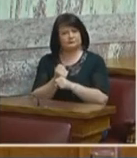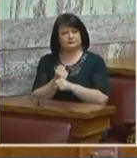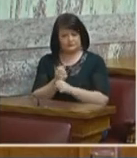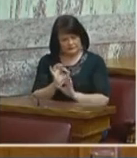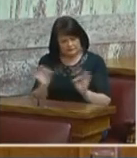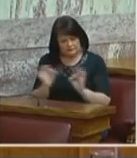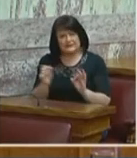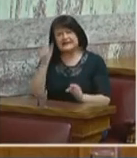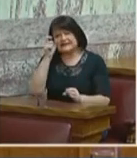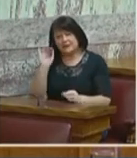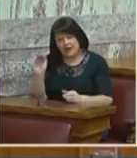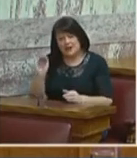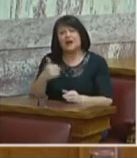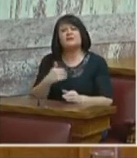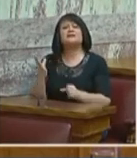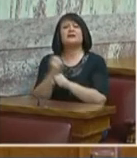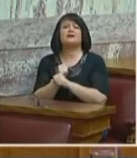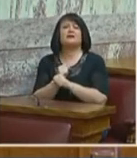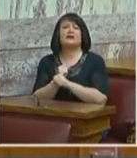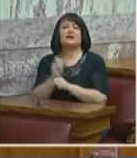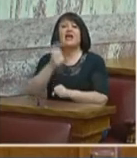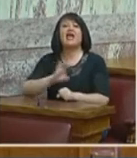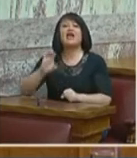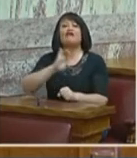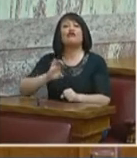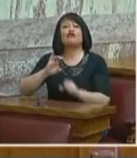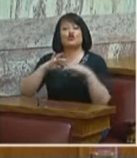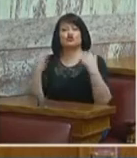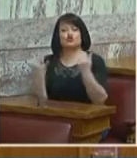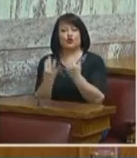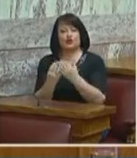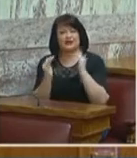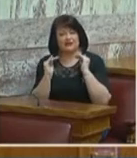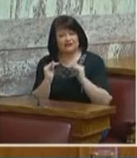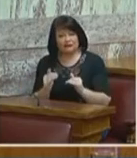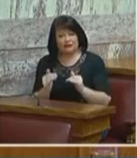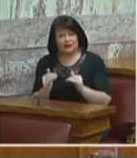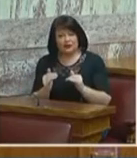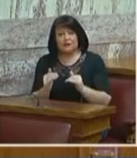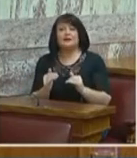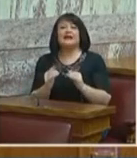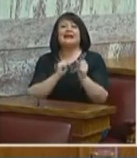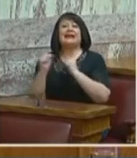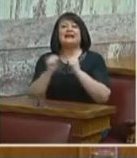Σαμαρά. Μείναμε στη ζώνη του ευρώ, δρομολογήσαμε την έξοδο από την πολυδιάστατη κρίση.